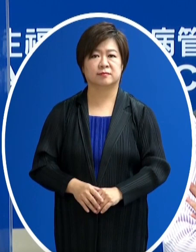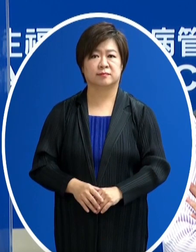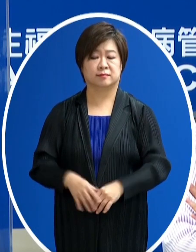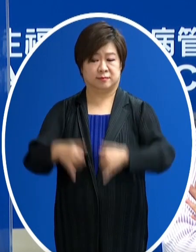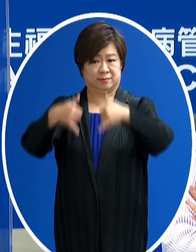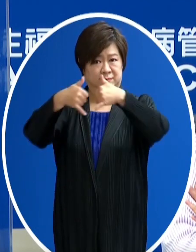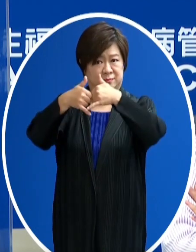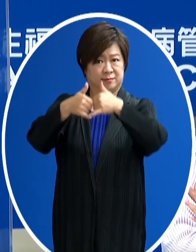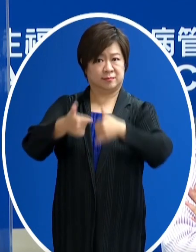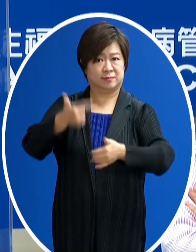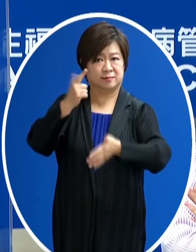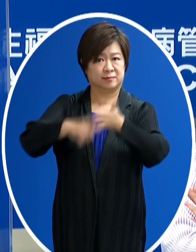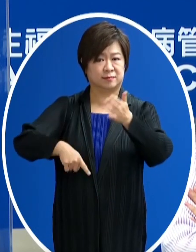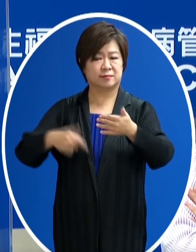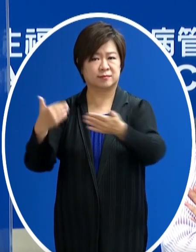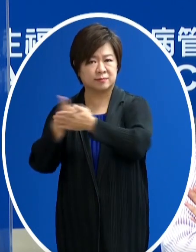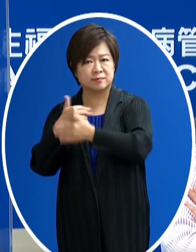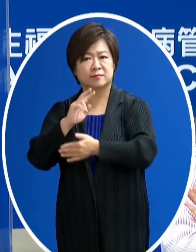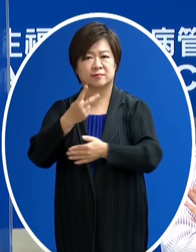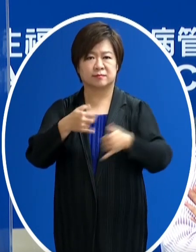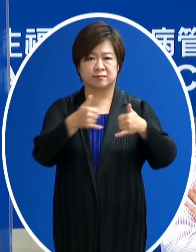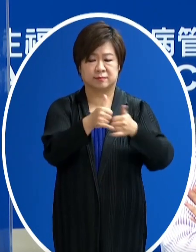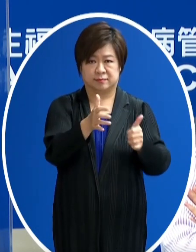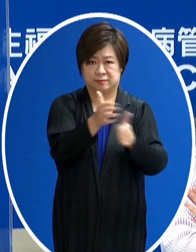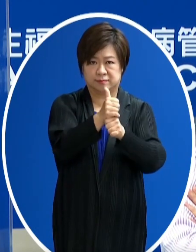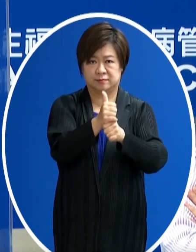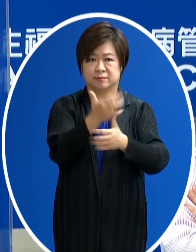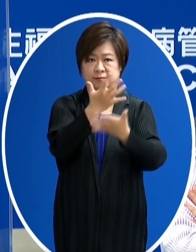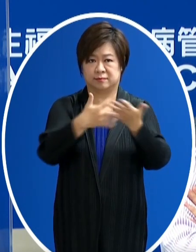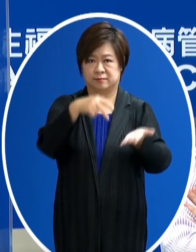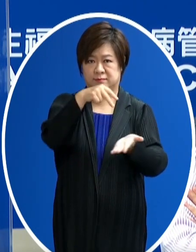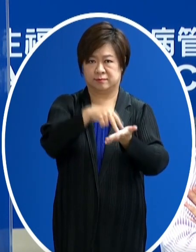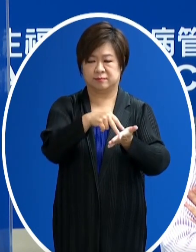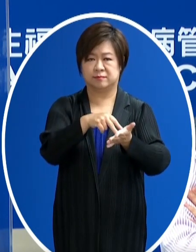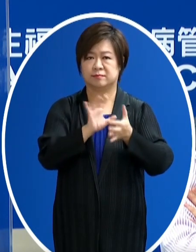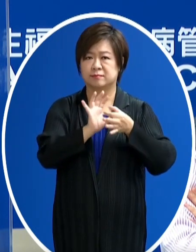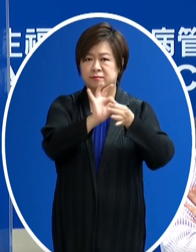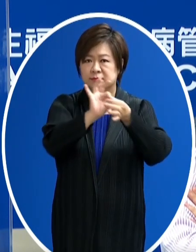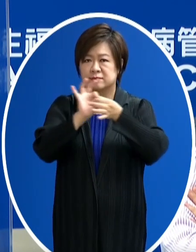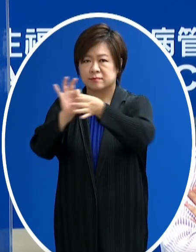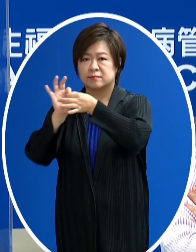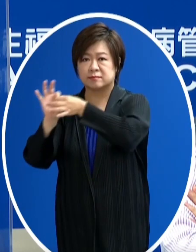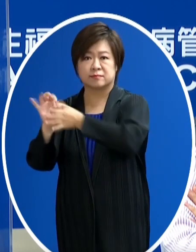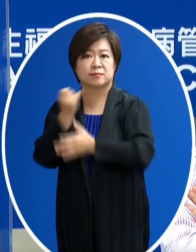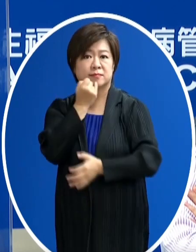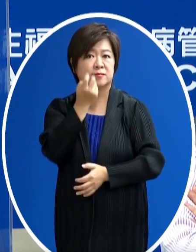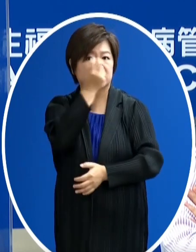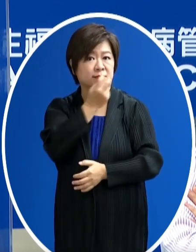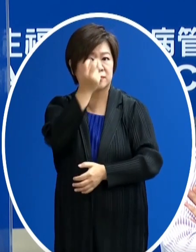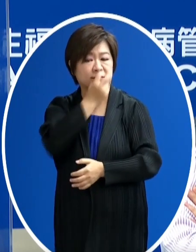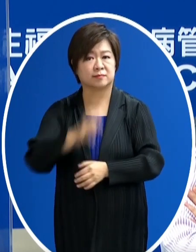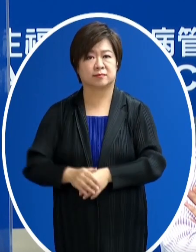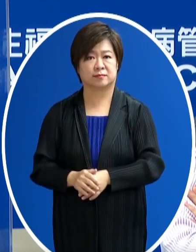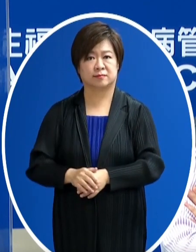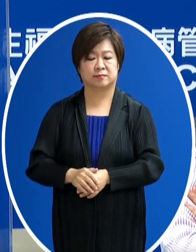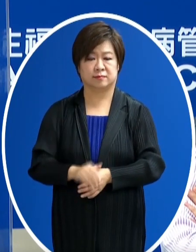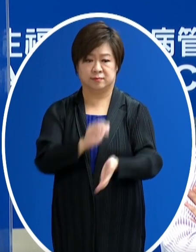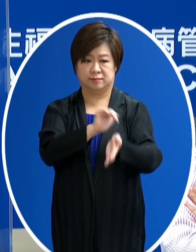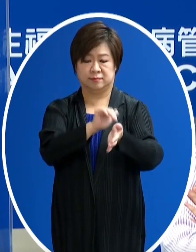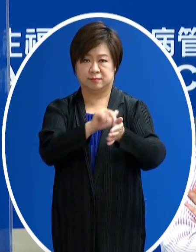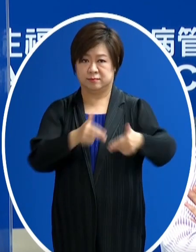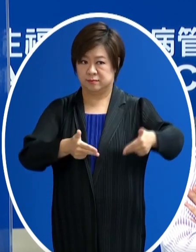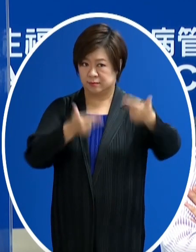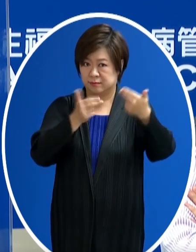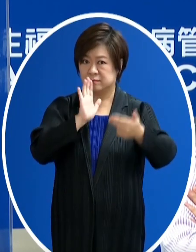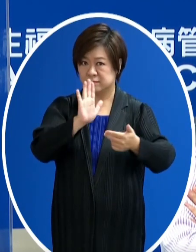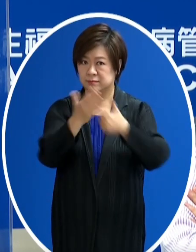健保的快医通的 App 或健保署的网站，哦，可以来查询，就是说有这个医院视讯的